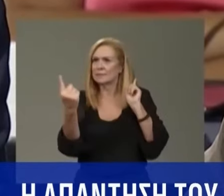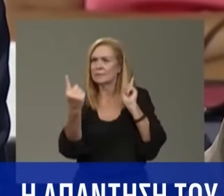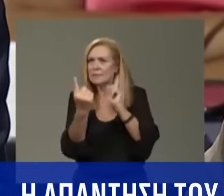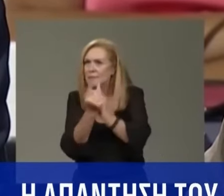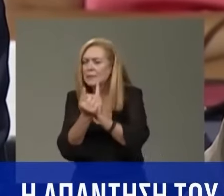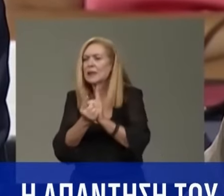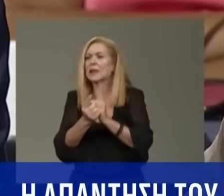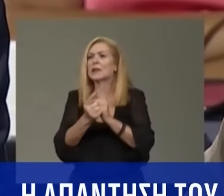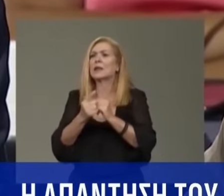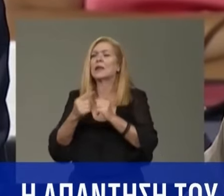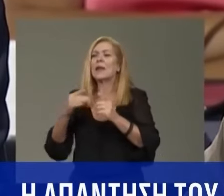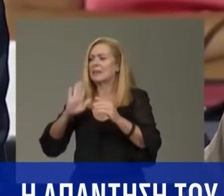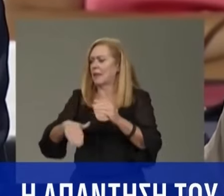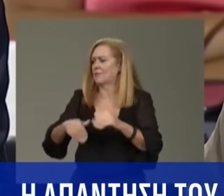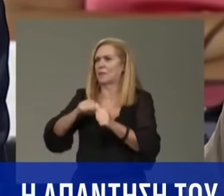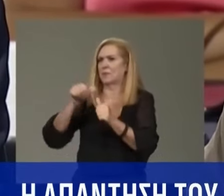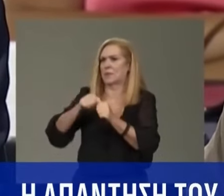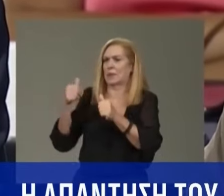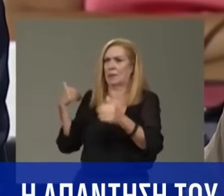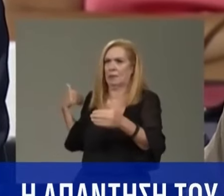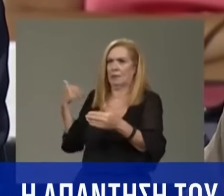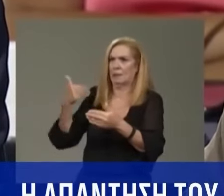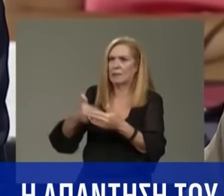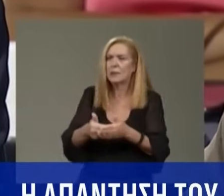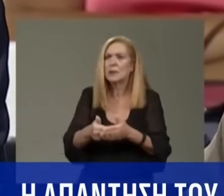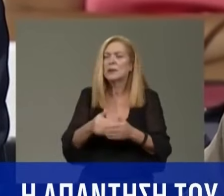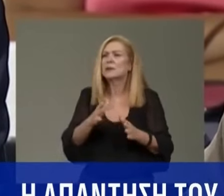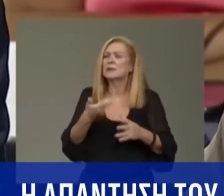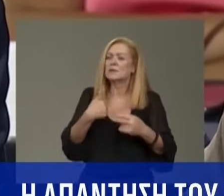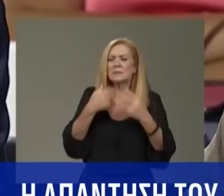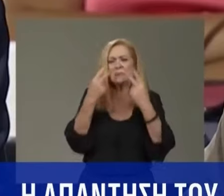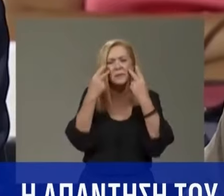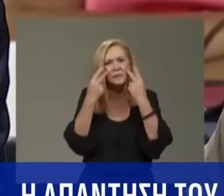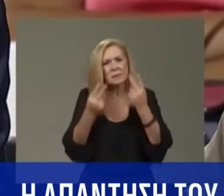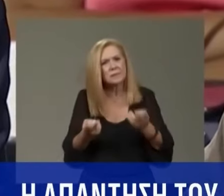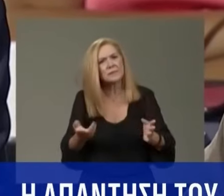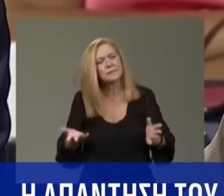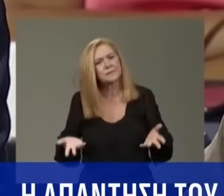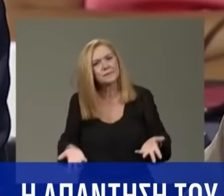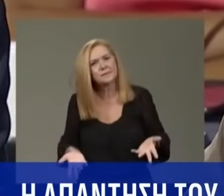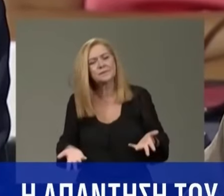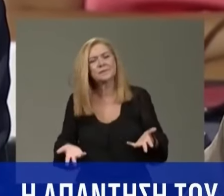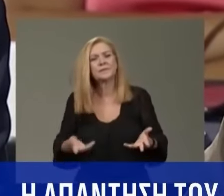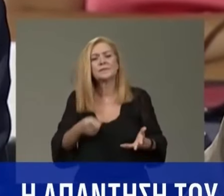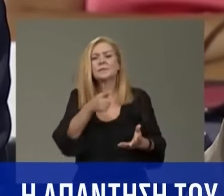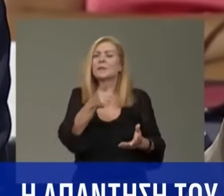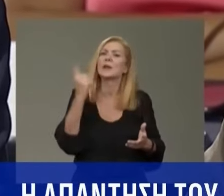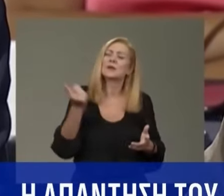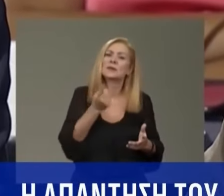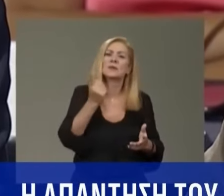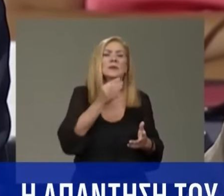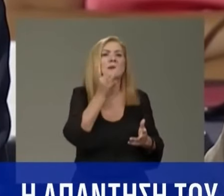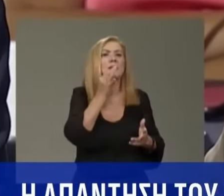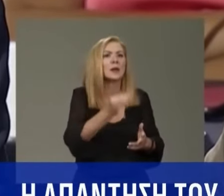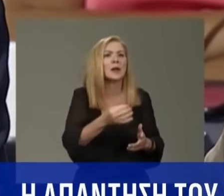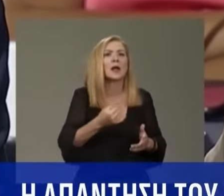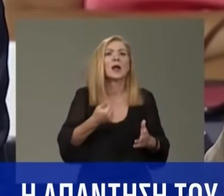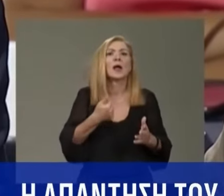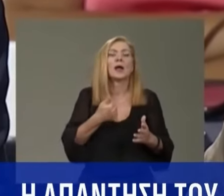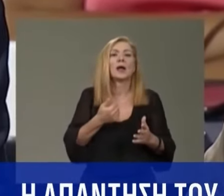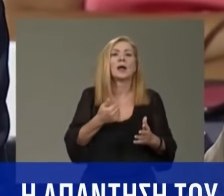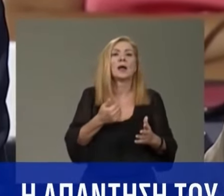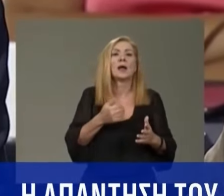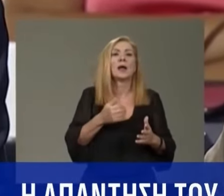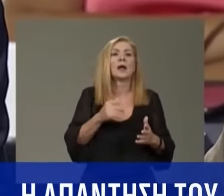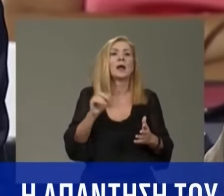έχει ξεκινήσει τους τελευταίους μήνες, βλέπετε να αποτυπώνεται και αυτό που λέγατε κι εσείς χαρακτηριστικά, ότι δεν θα έπρεπε να